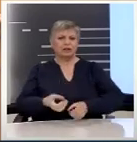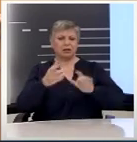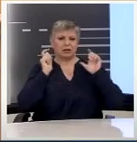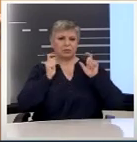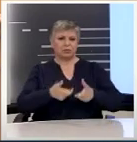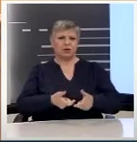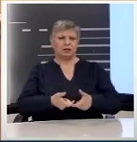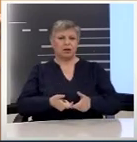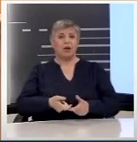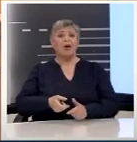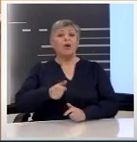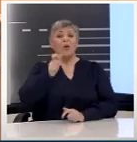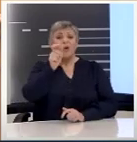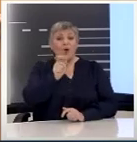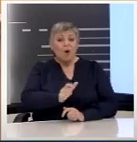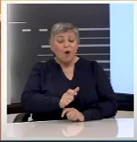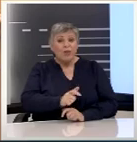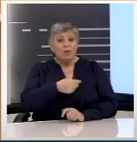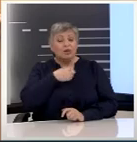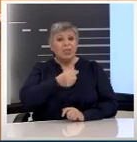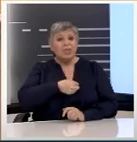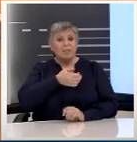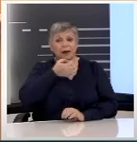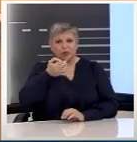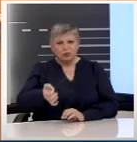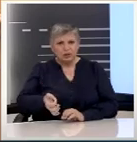αισθητά αποτελέσματα στη διαδικασία της απορρίπανσης.